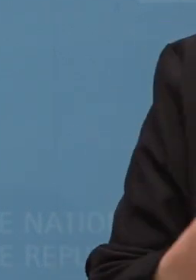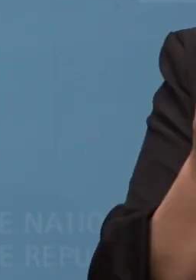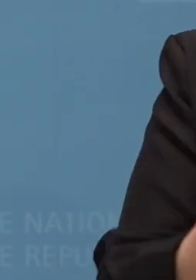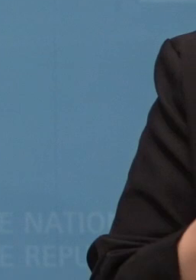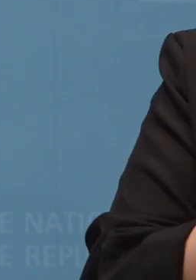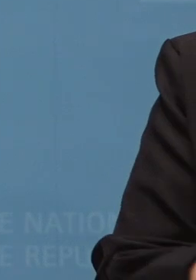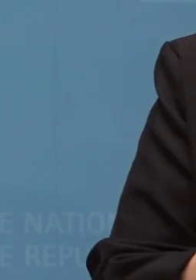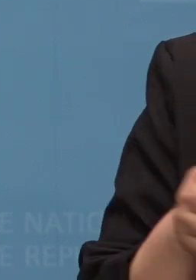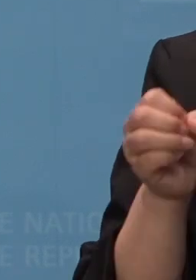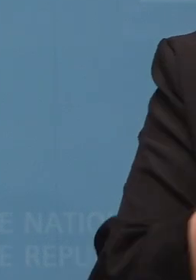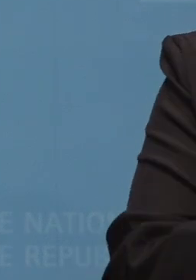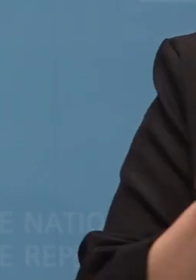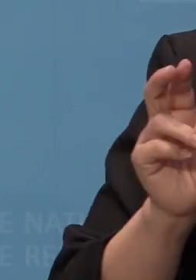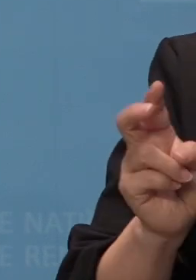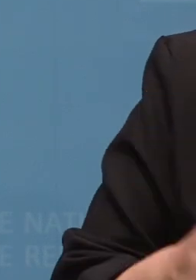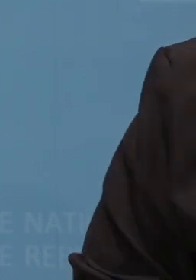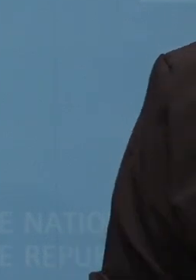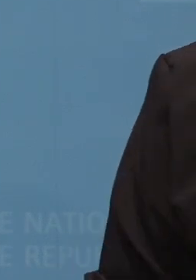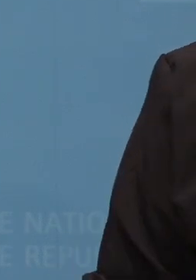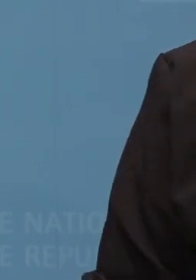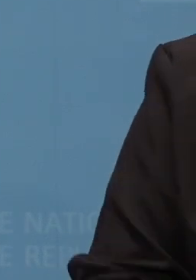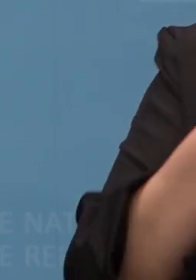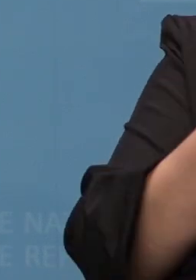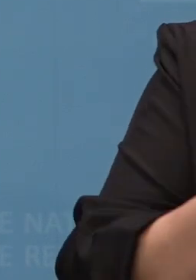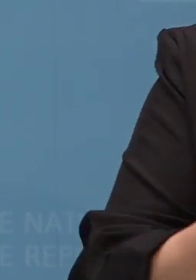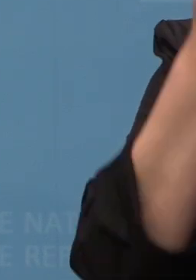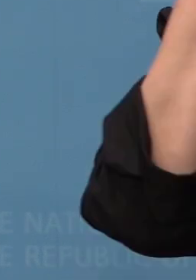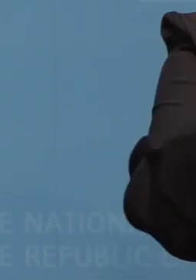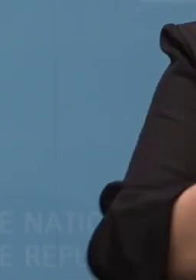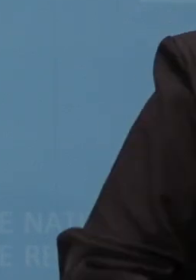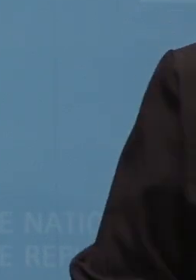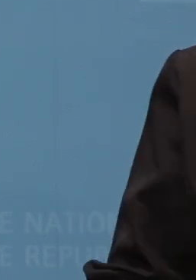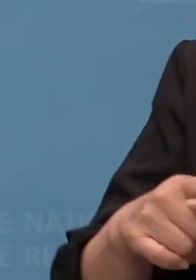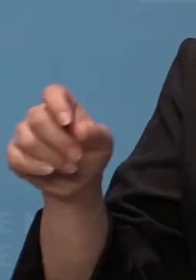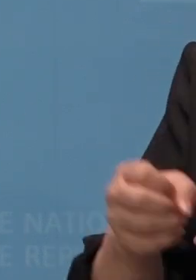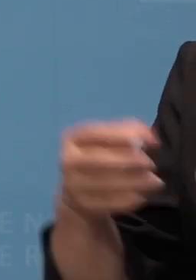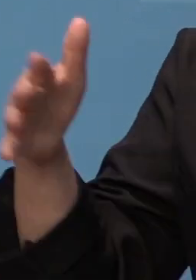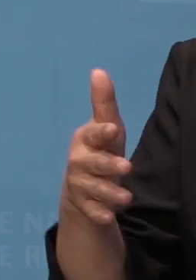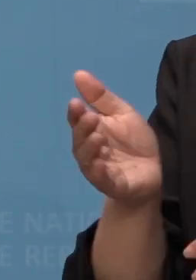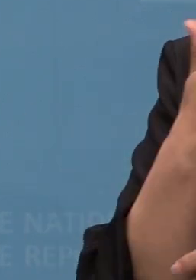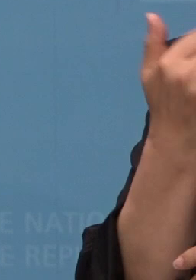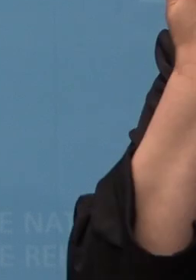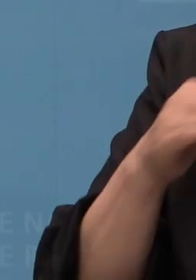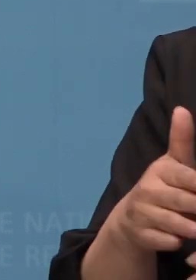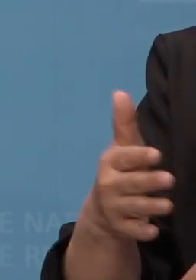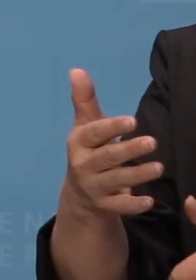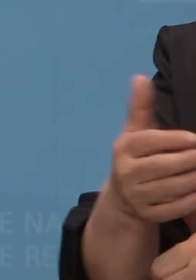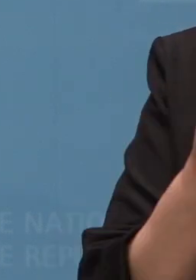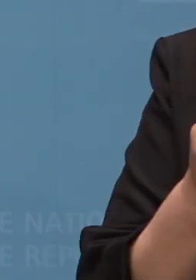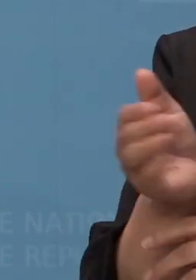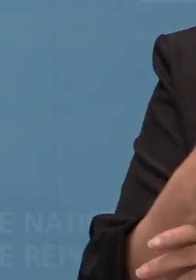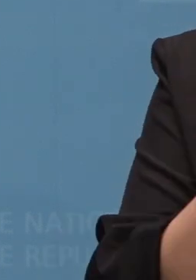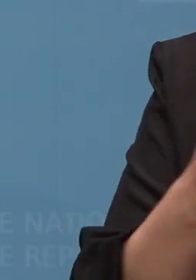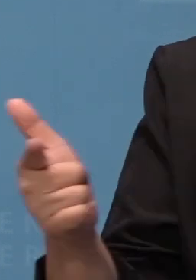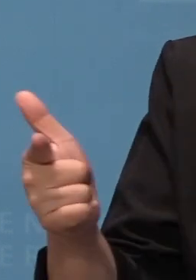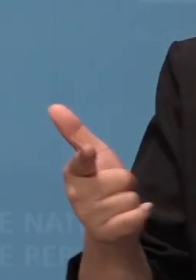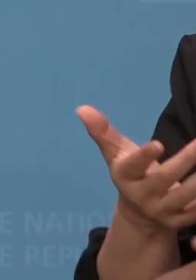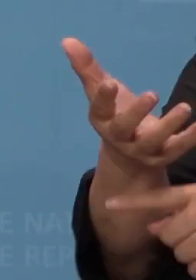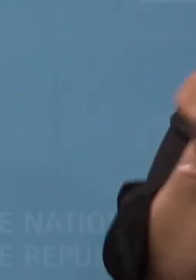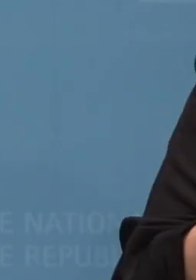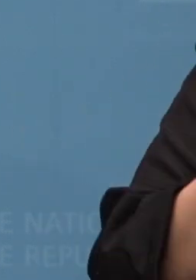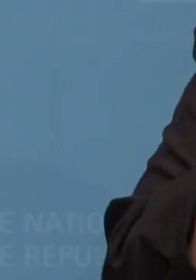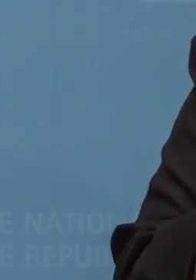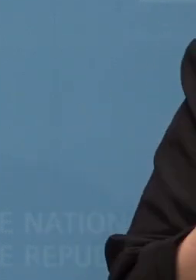윤석열 대통령께 묻습니다. 후쿠시마산 수산물이 국내에 들어올 일은 결코 없을 것이라는 입장은